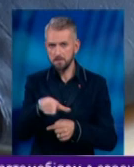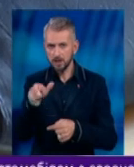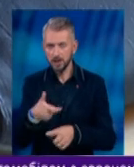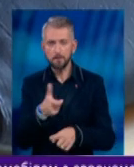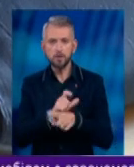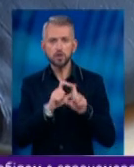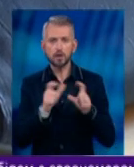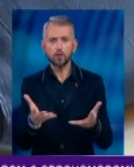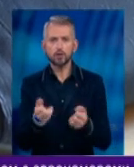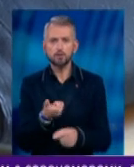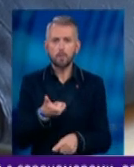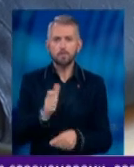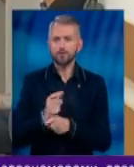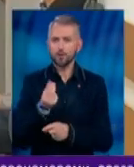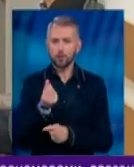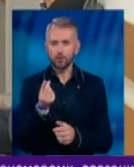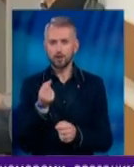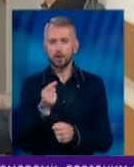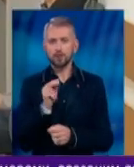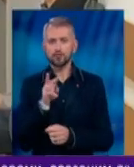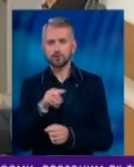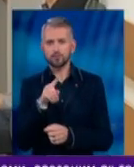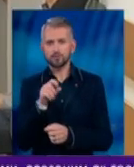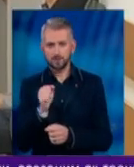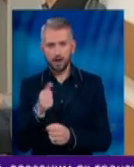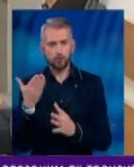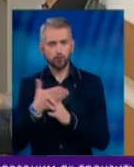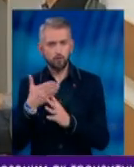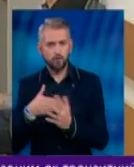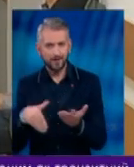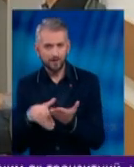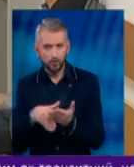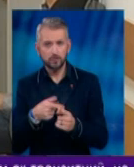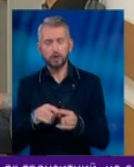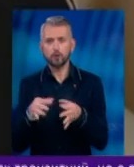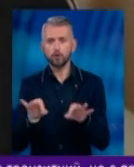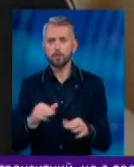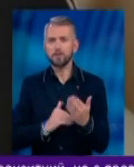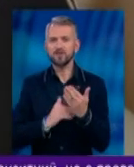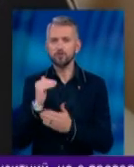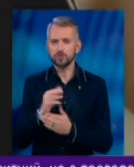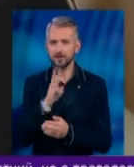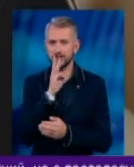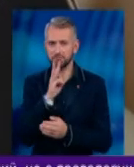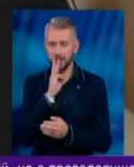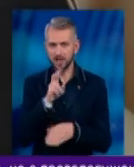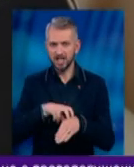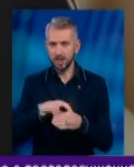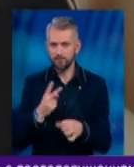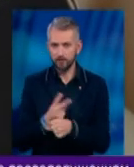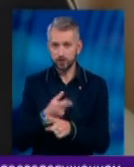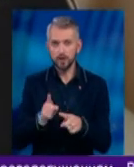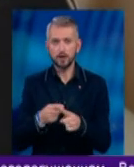закладів отримали значно більше грошей, аніж за субвенцією. Це дозволило підвищити зарплати лікарям вдвічі. І ця